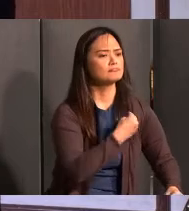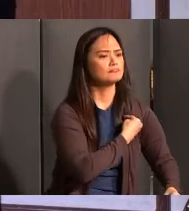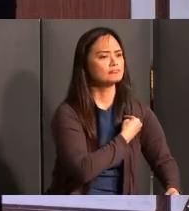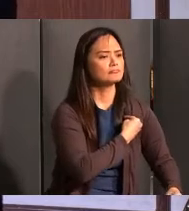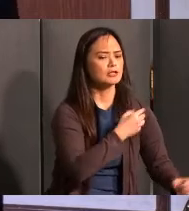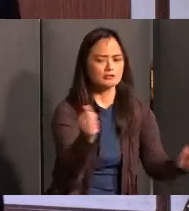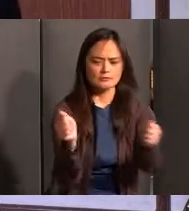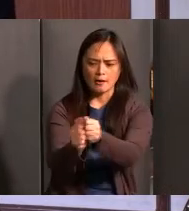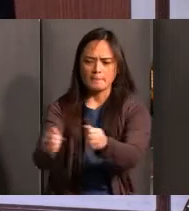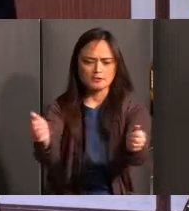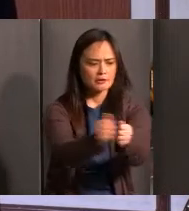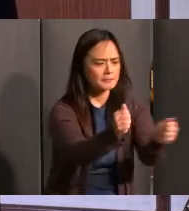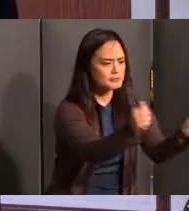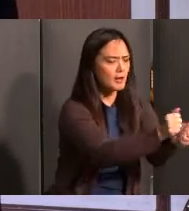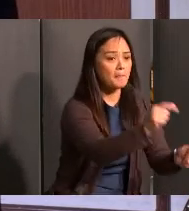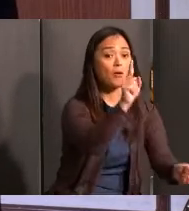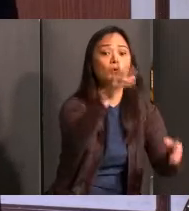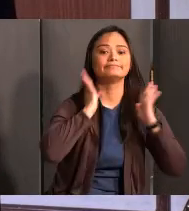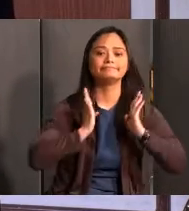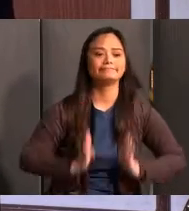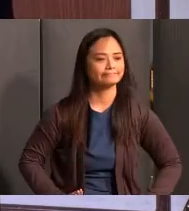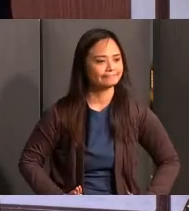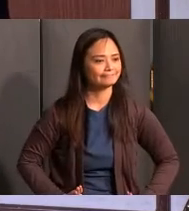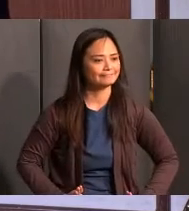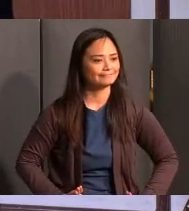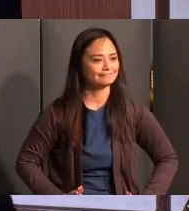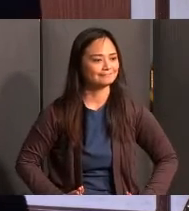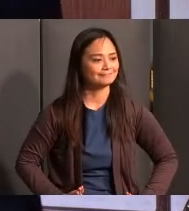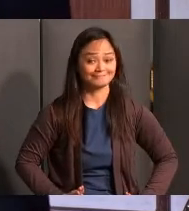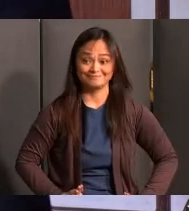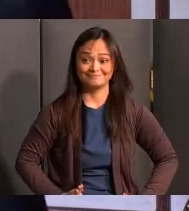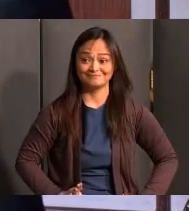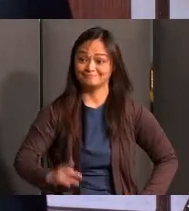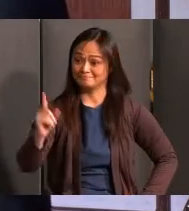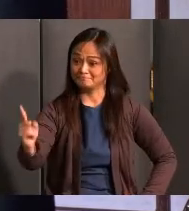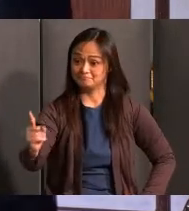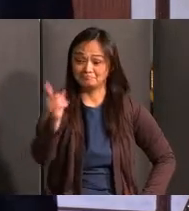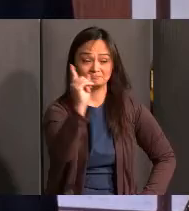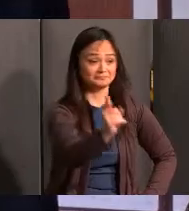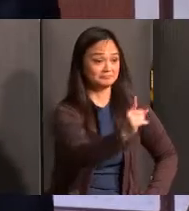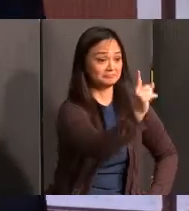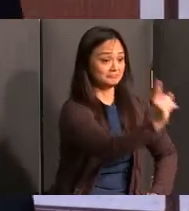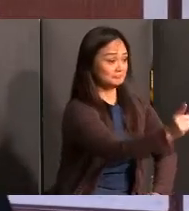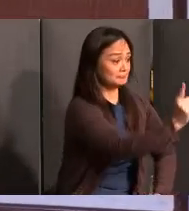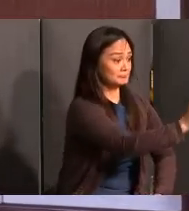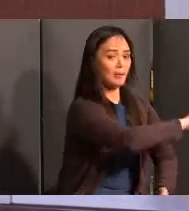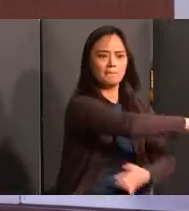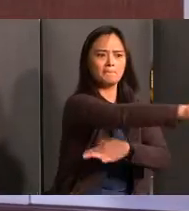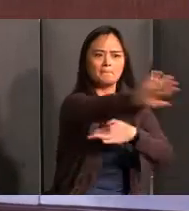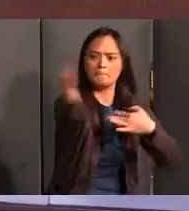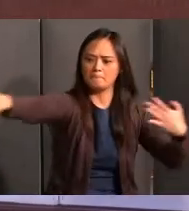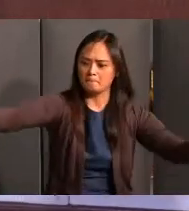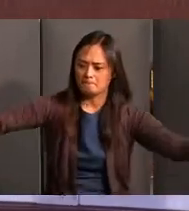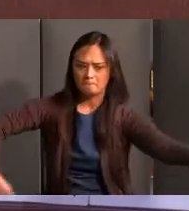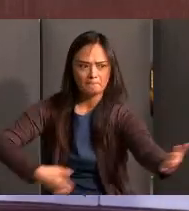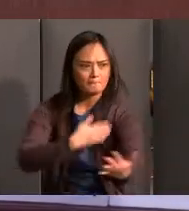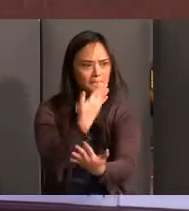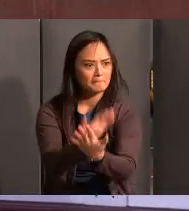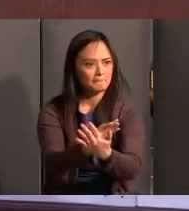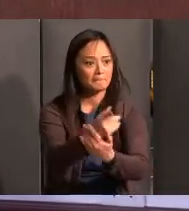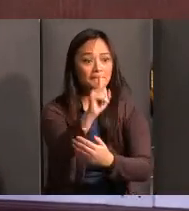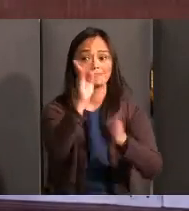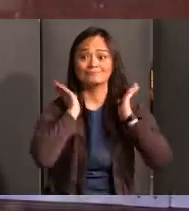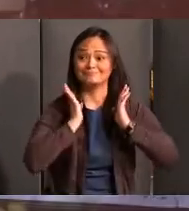ay isang katawan. Okay? At sinasabi sa banal na kasulatan na sa pamamagitan